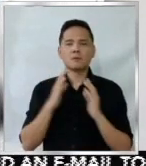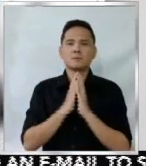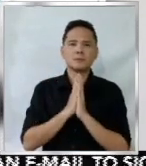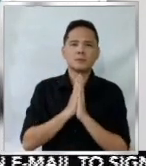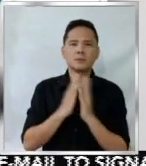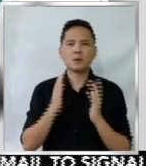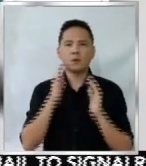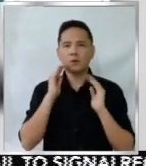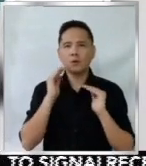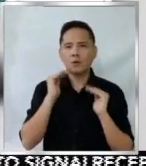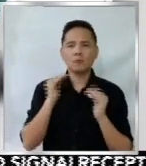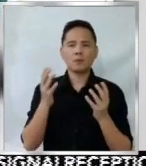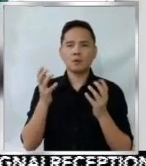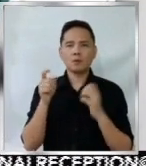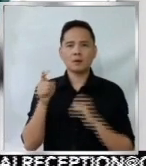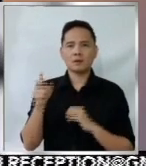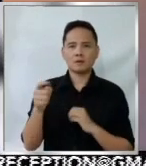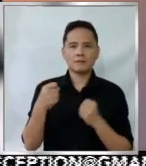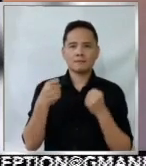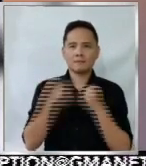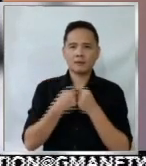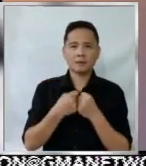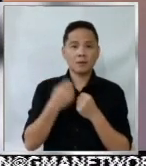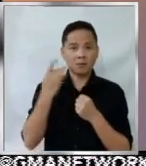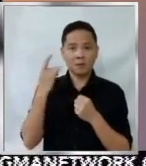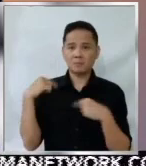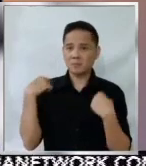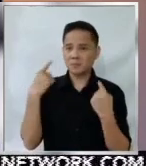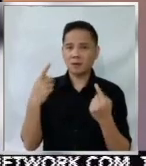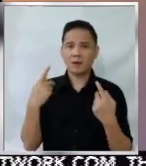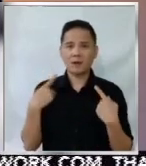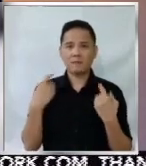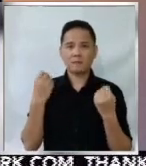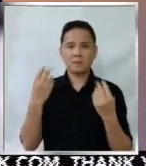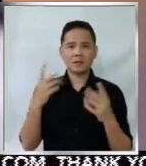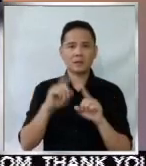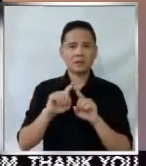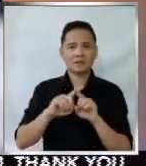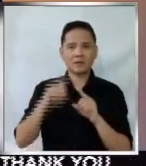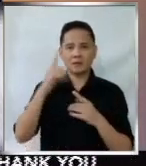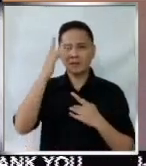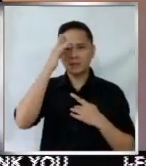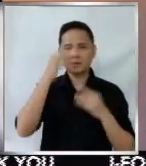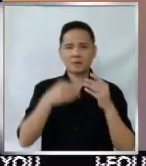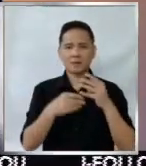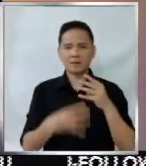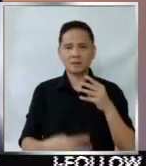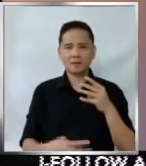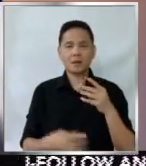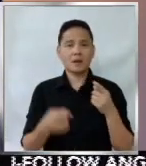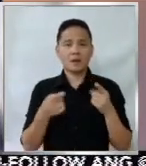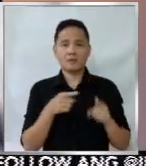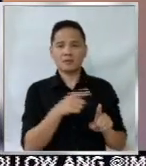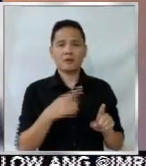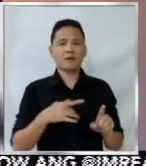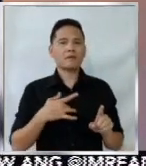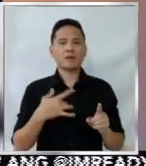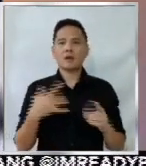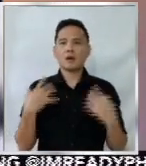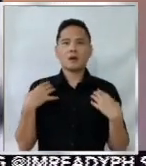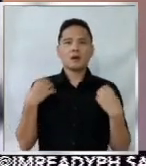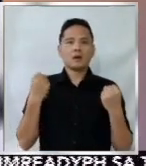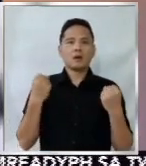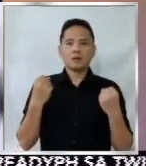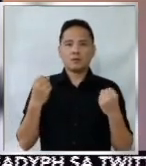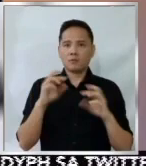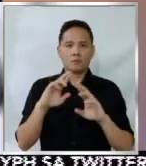din si Mami Remedio sa sakit. She was out of the woods na, okay na yun, papauwiin na siya eh. In